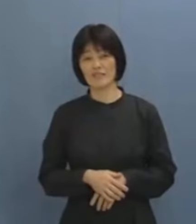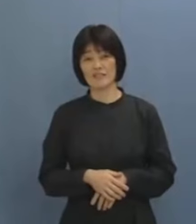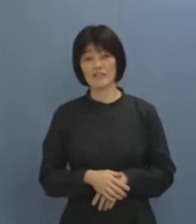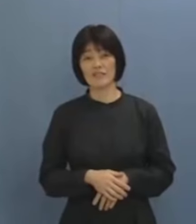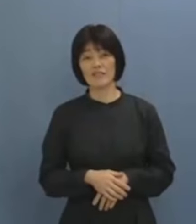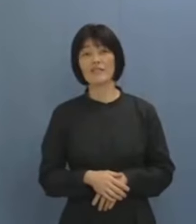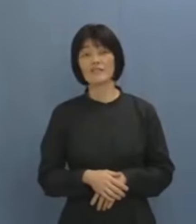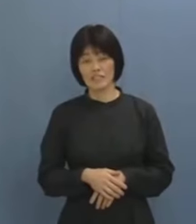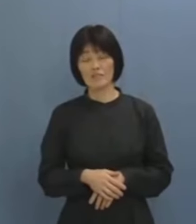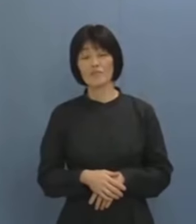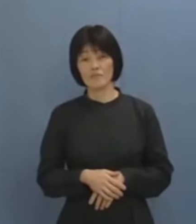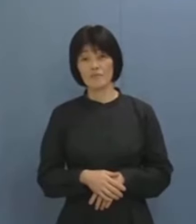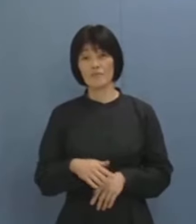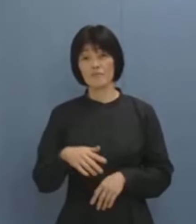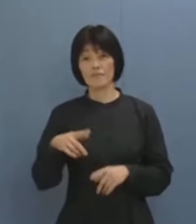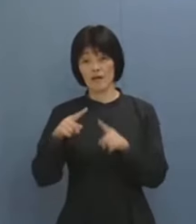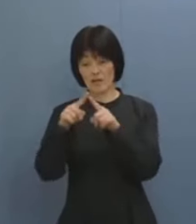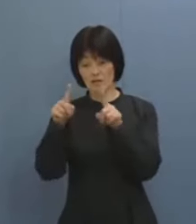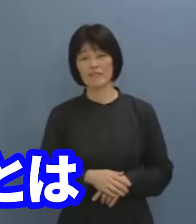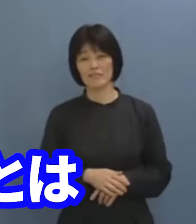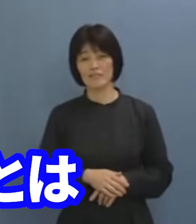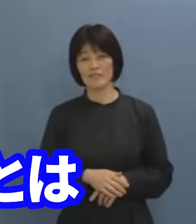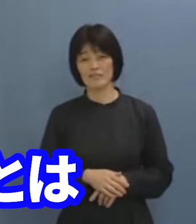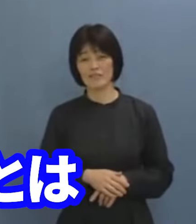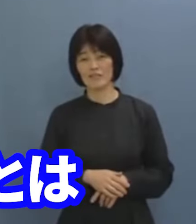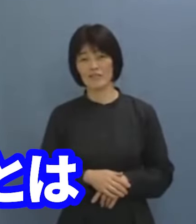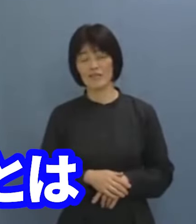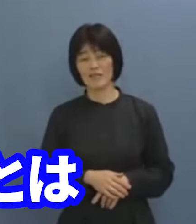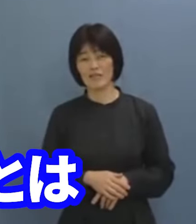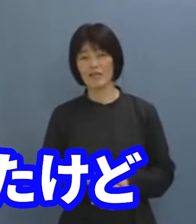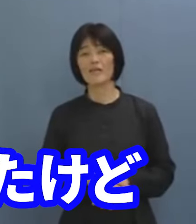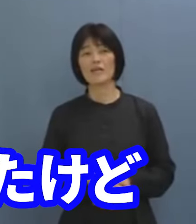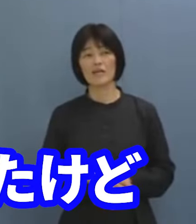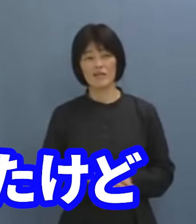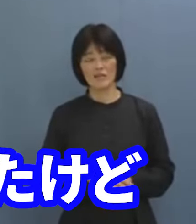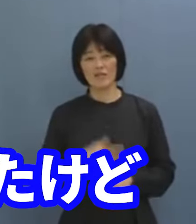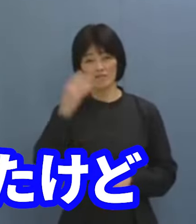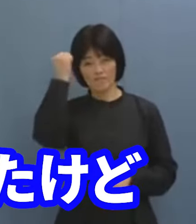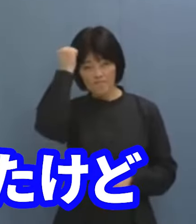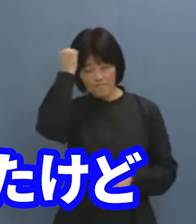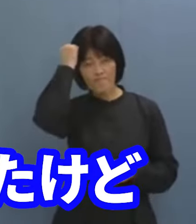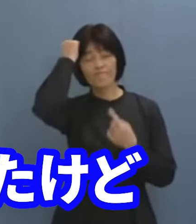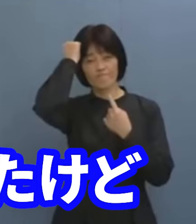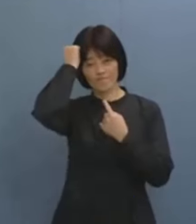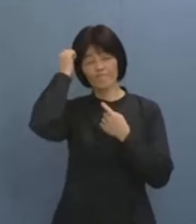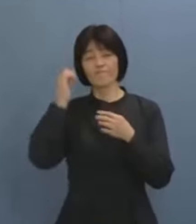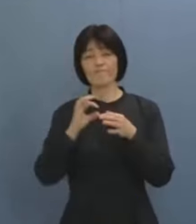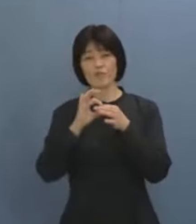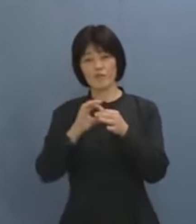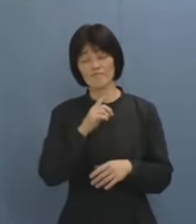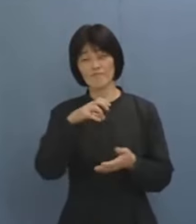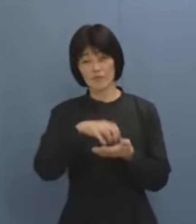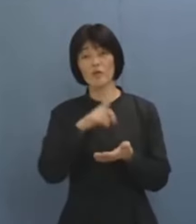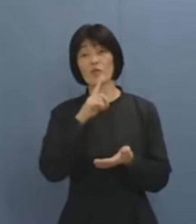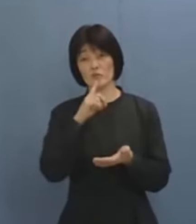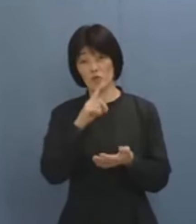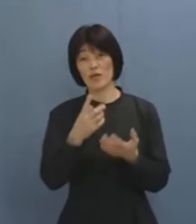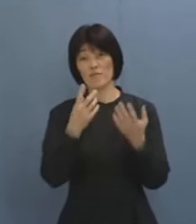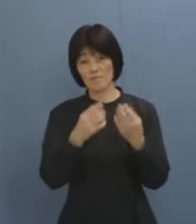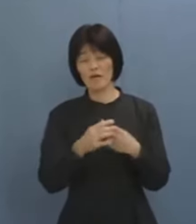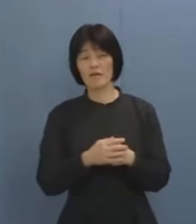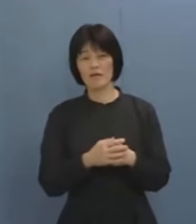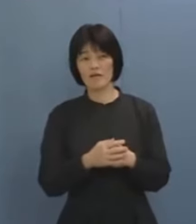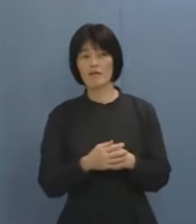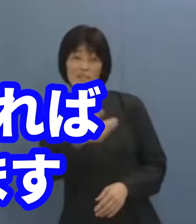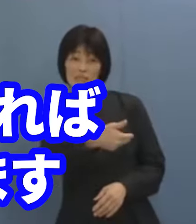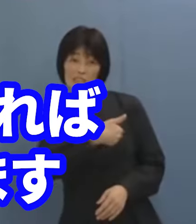り投げたということはあの先日認識としてあるということはお伝えさせていただきましたけど、まあ、そこのすいません、あの質問の汲み